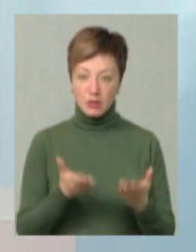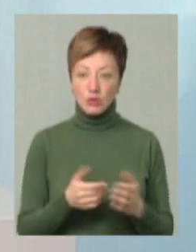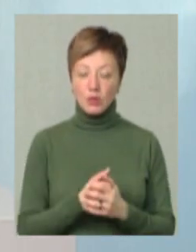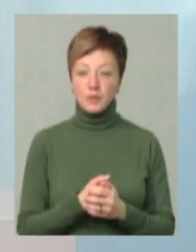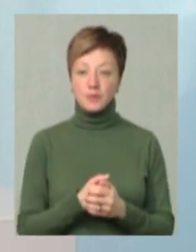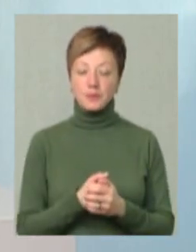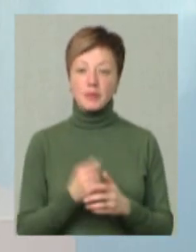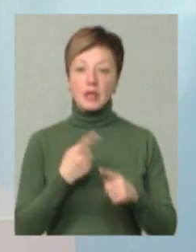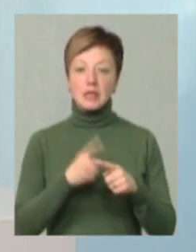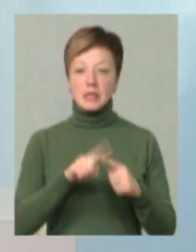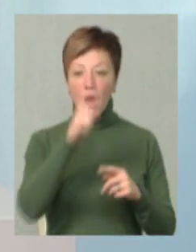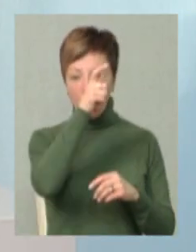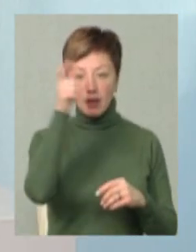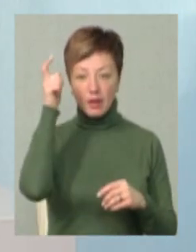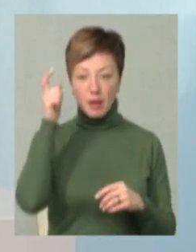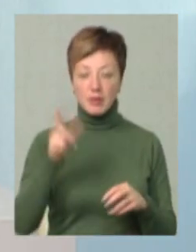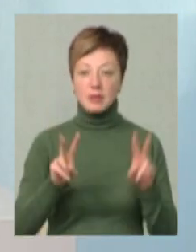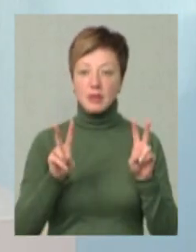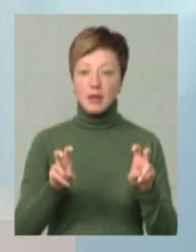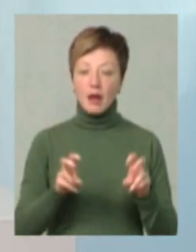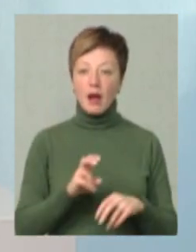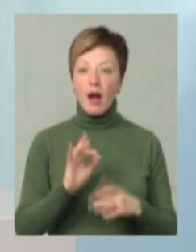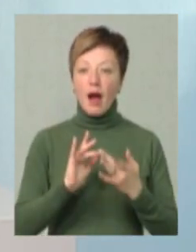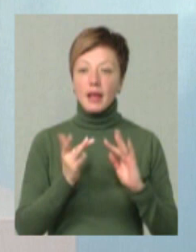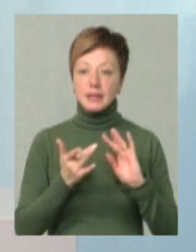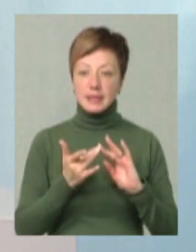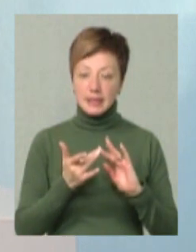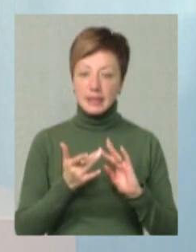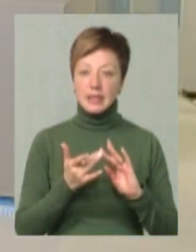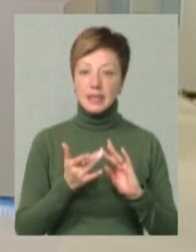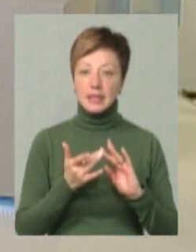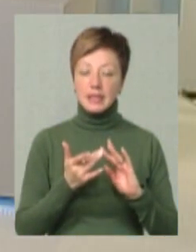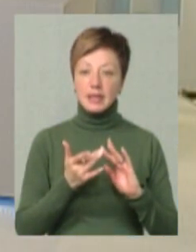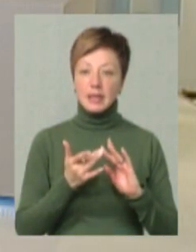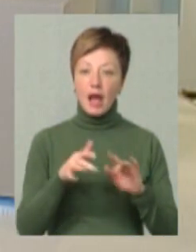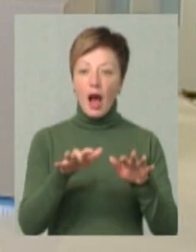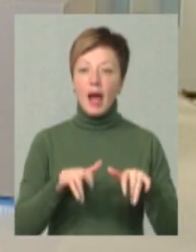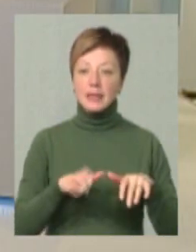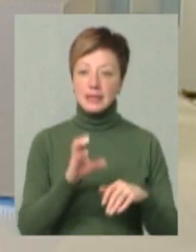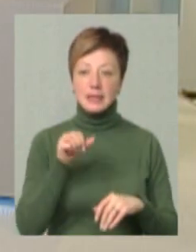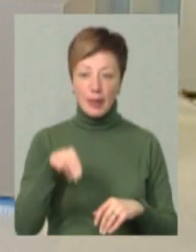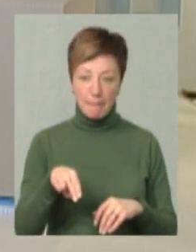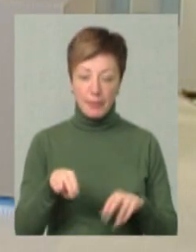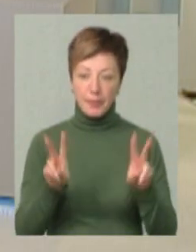Овчарук. Це академія, яка називається IT-STEP, також яка має